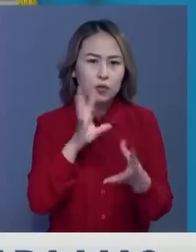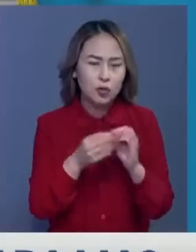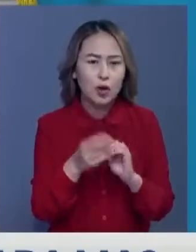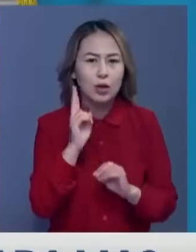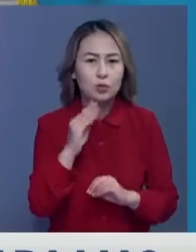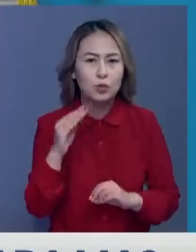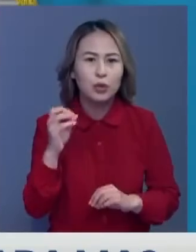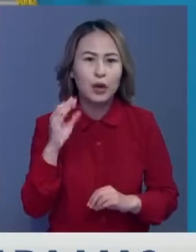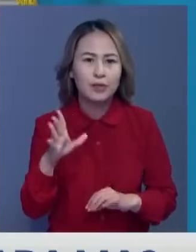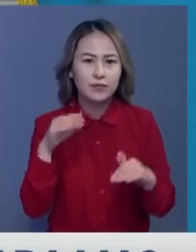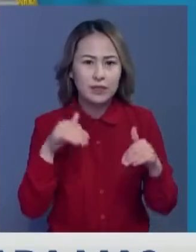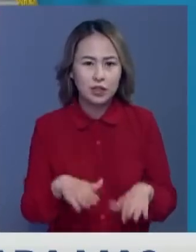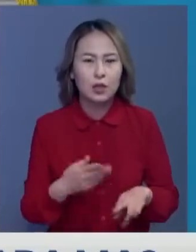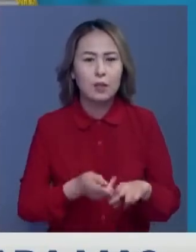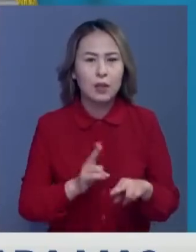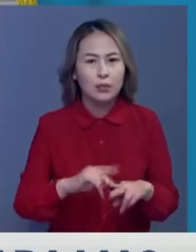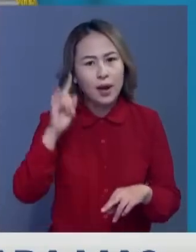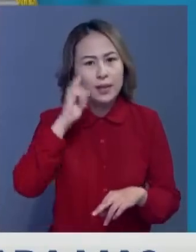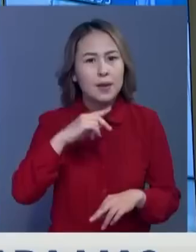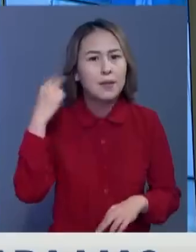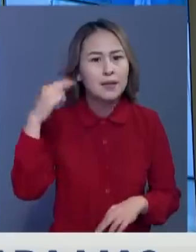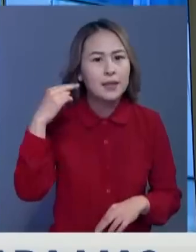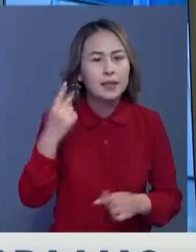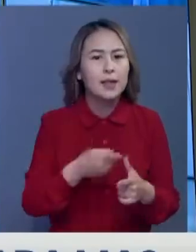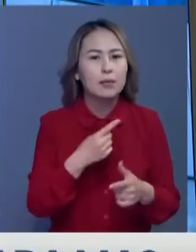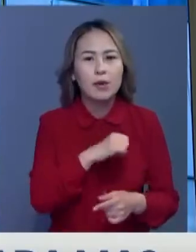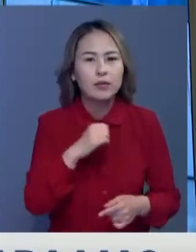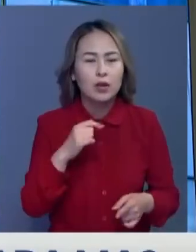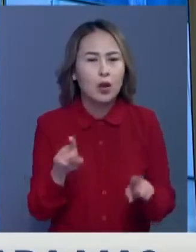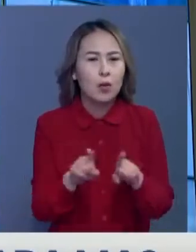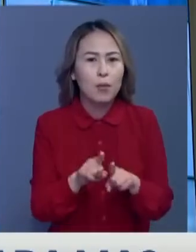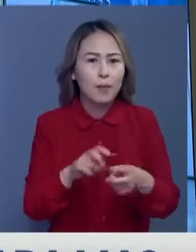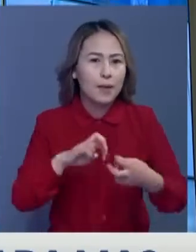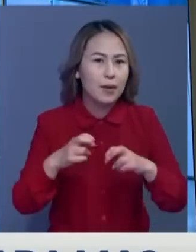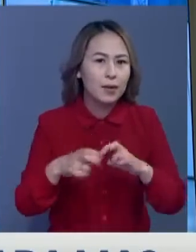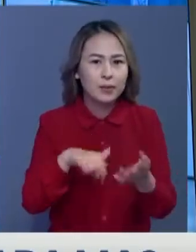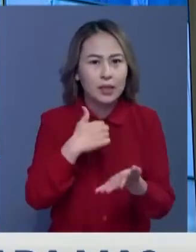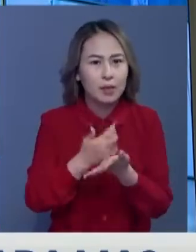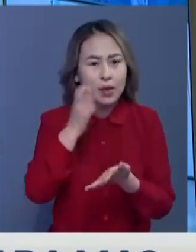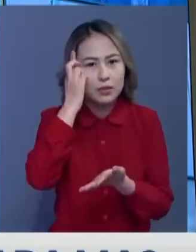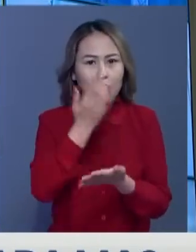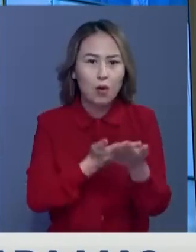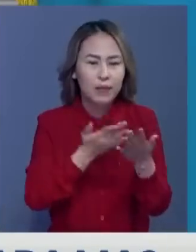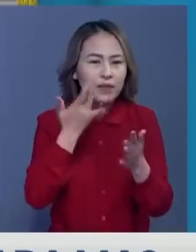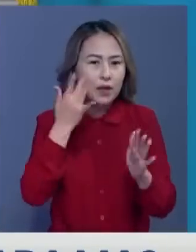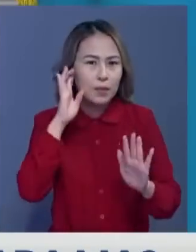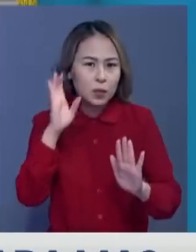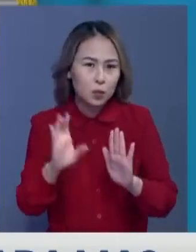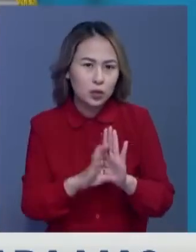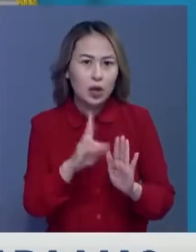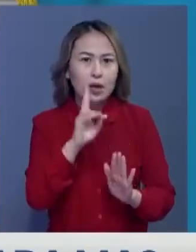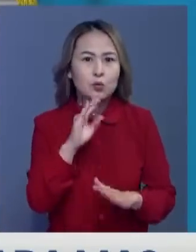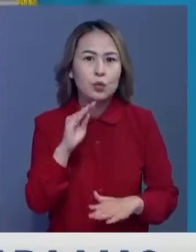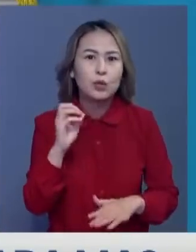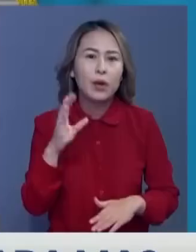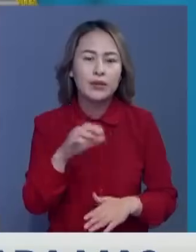Жомарт Тоқаев қабылдайды. Сөйте тұра Қазақстан президенті әлдебір мәселеге келгенде елбасының кеңесіне құлақ түреді. Қасым Жомарт Тоқаев